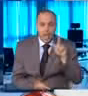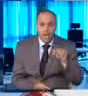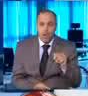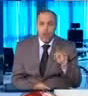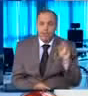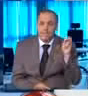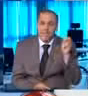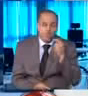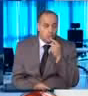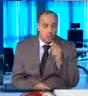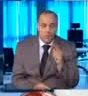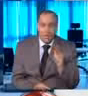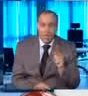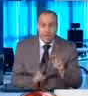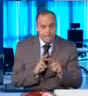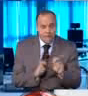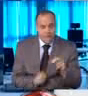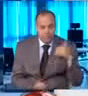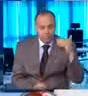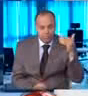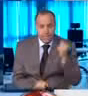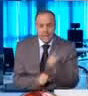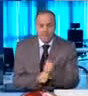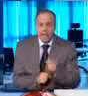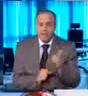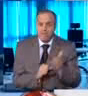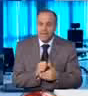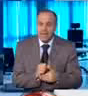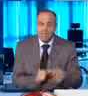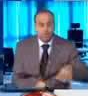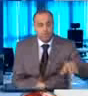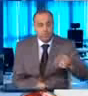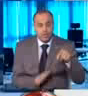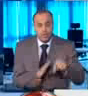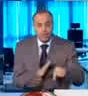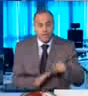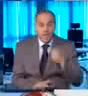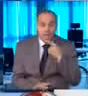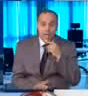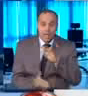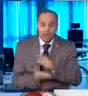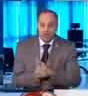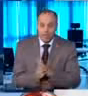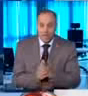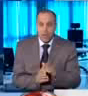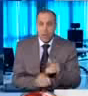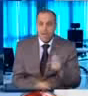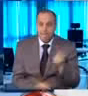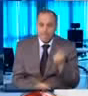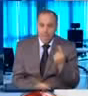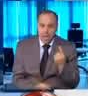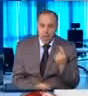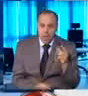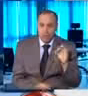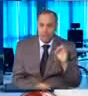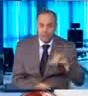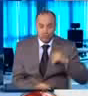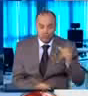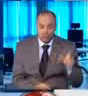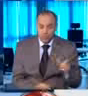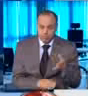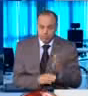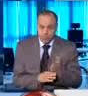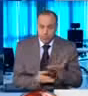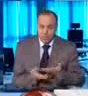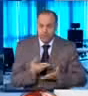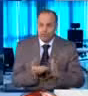الزيتونة لتدارس آفاق الاستثمار الفلاحي بالمنطقة. هذه الجمعية كونت 150 شابا بالتعاون